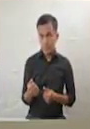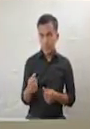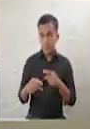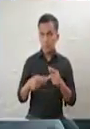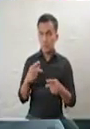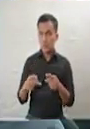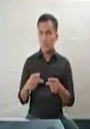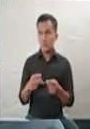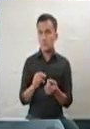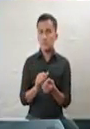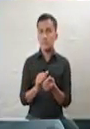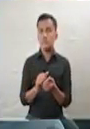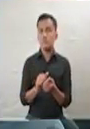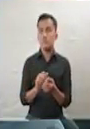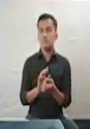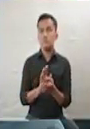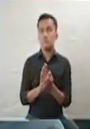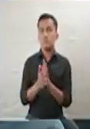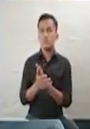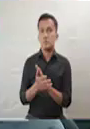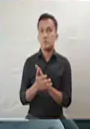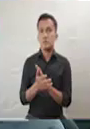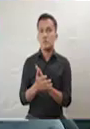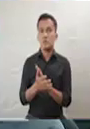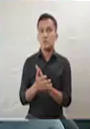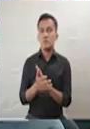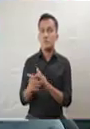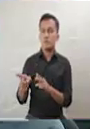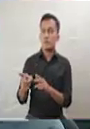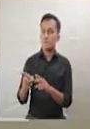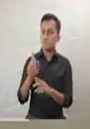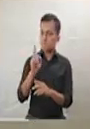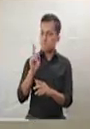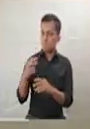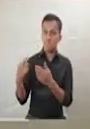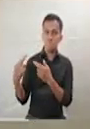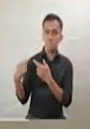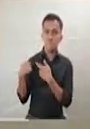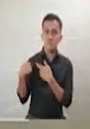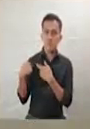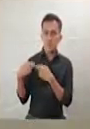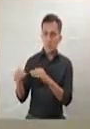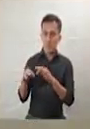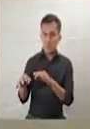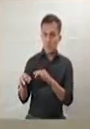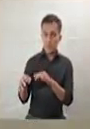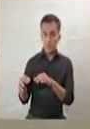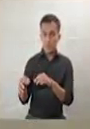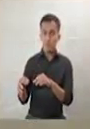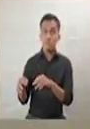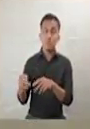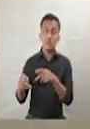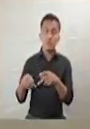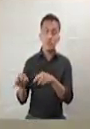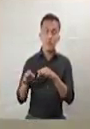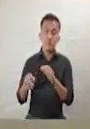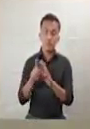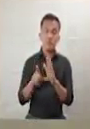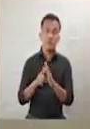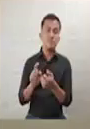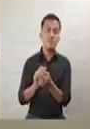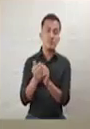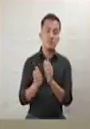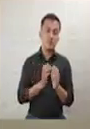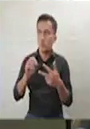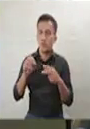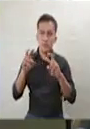be held accountable. Pag natuto na matakot ang tao sa batas, titino na po ulit yan. Aasenso na